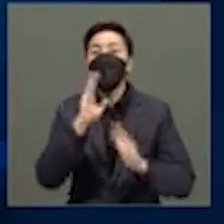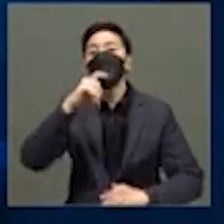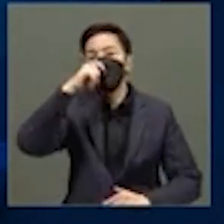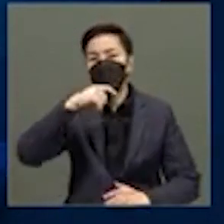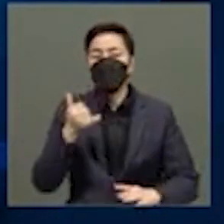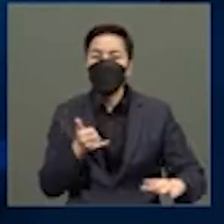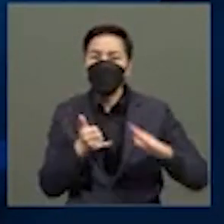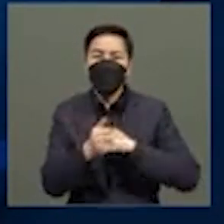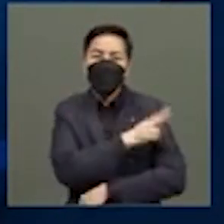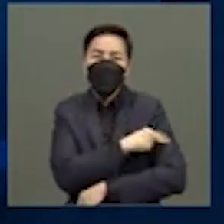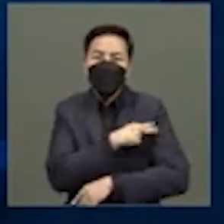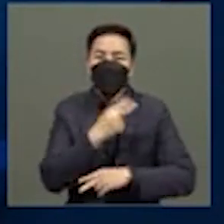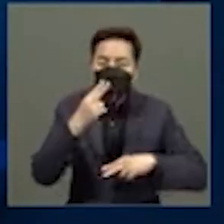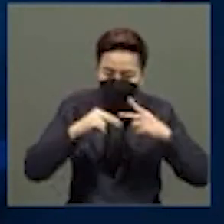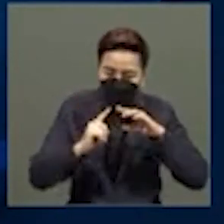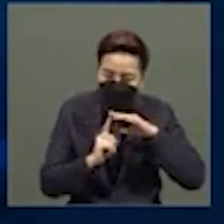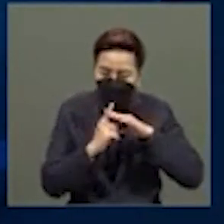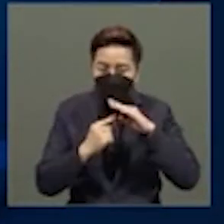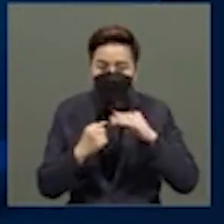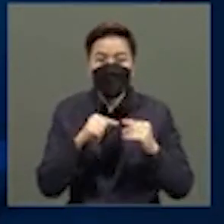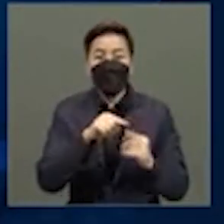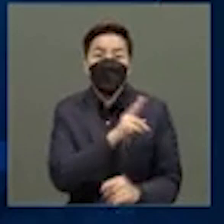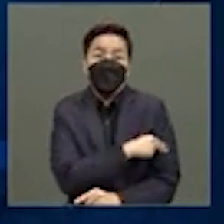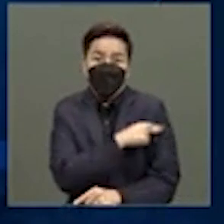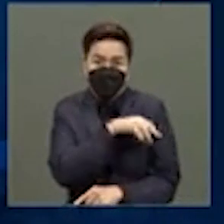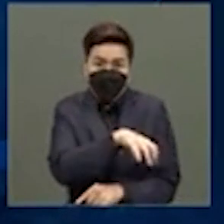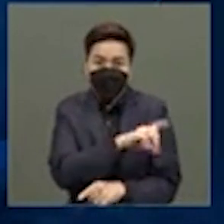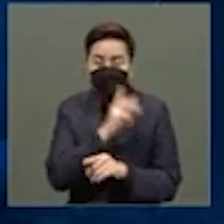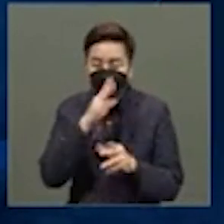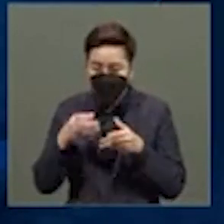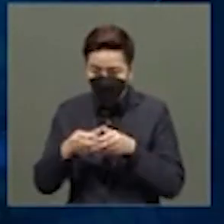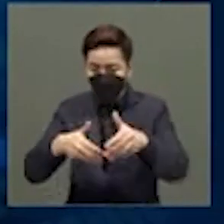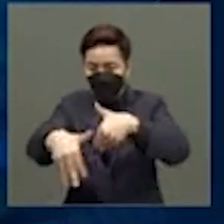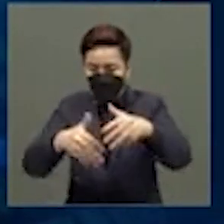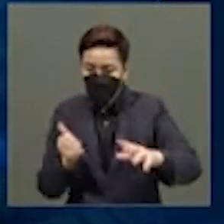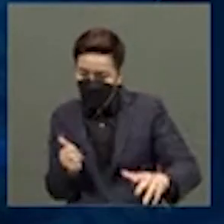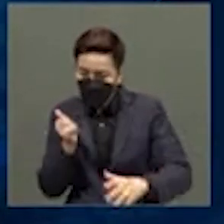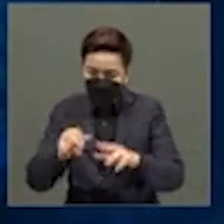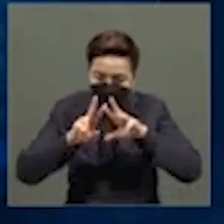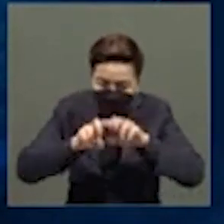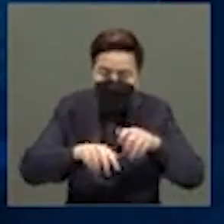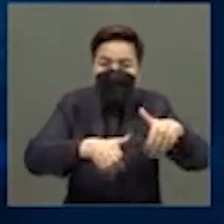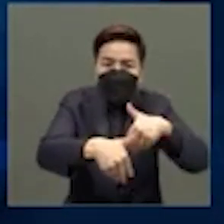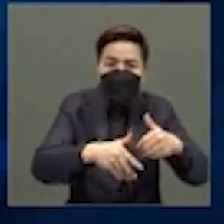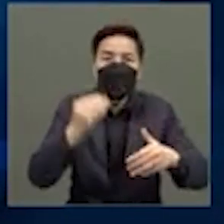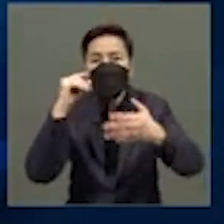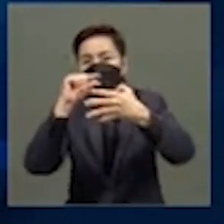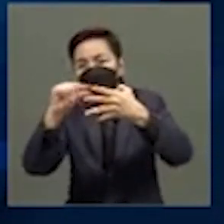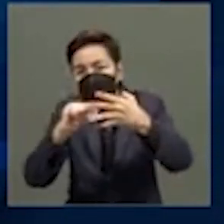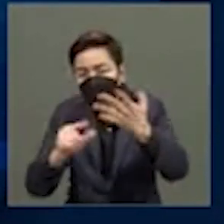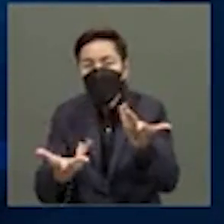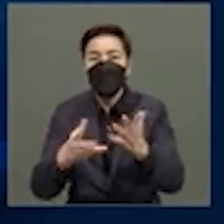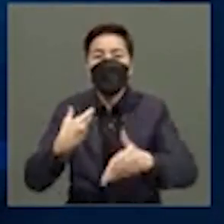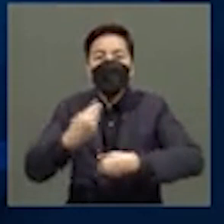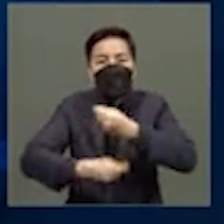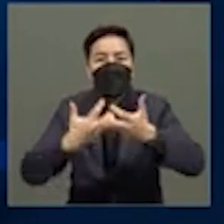ที่เดินเข้ารับการบริการนะคะแต่ถ้าเป็นการคัดกรองเชิงรุกในชุมชนไม่ว่าจะเป็นตลาดชุมชนโรงงานสถานประกอ